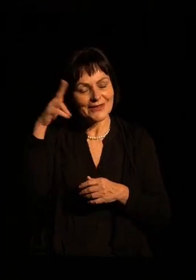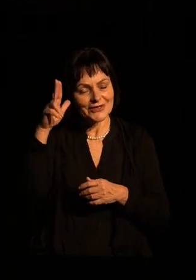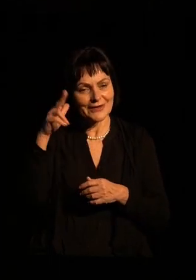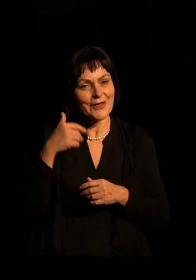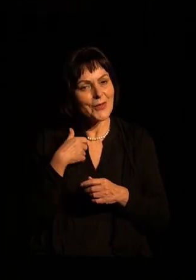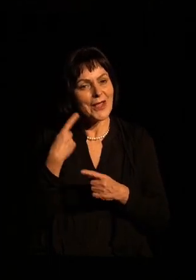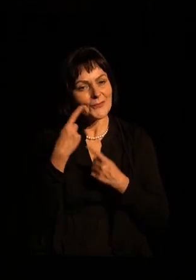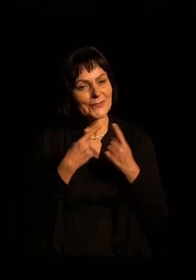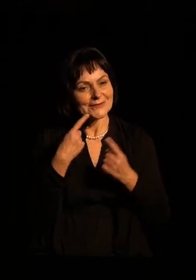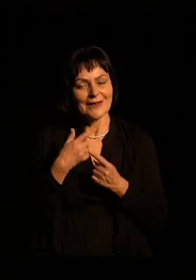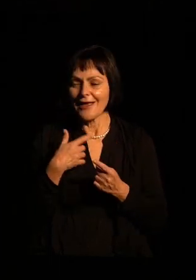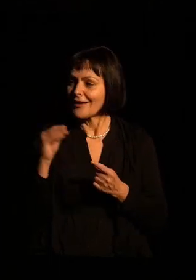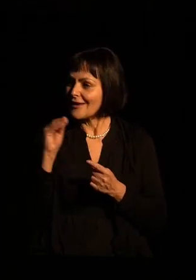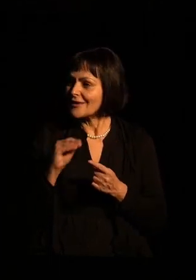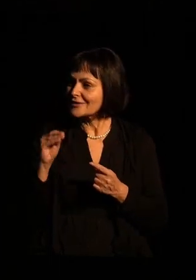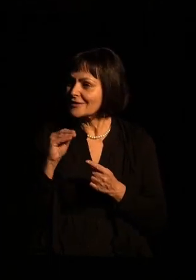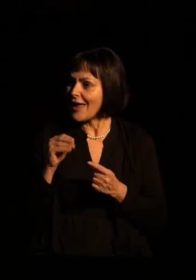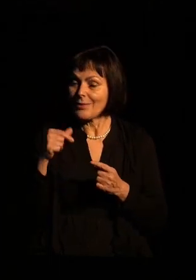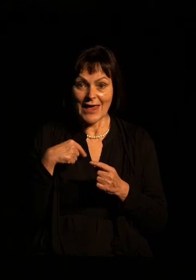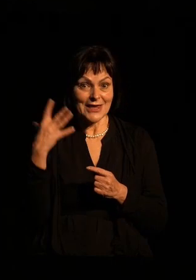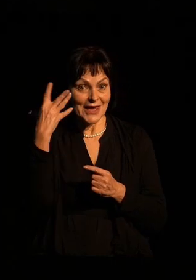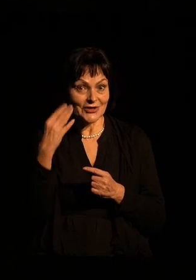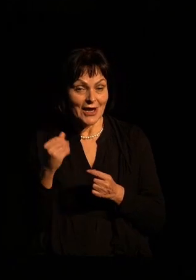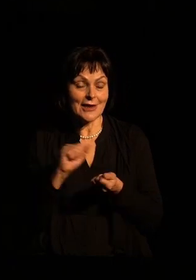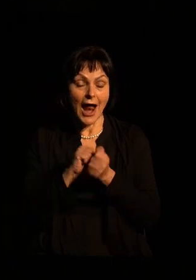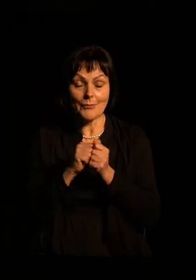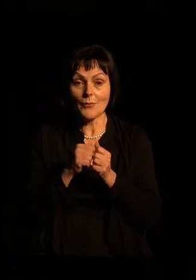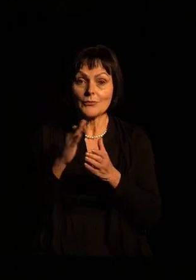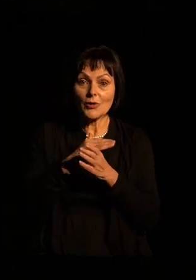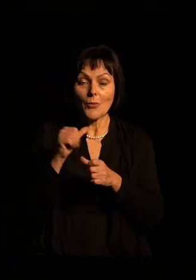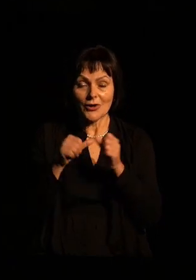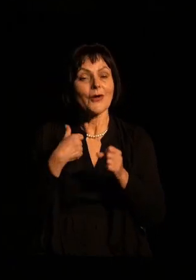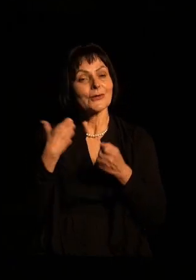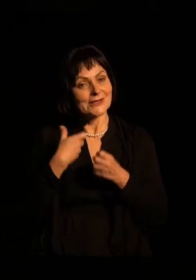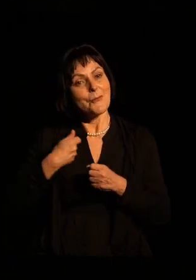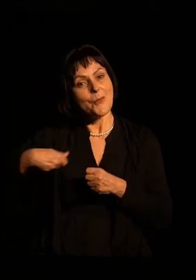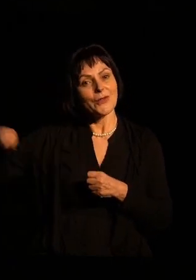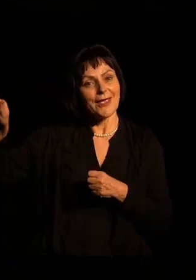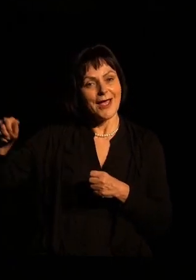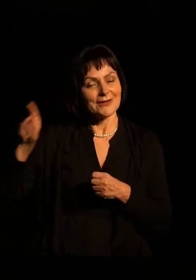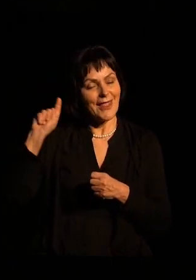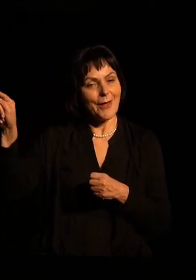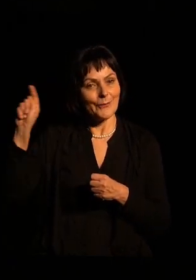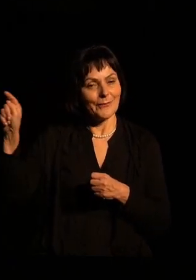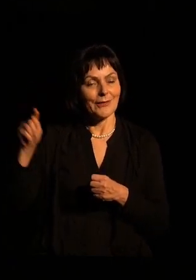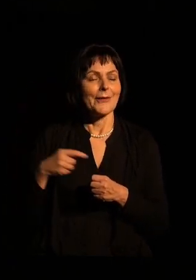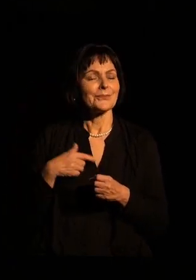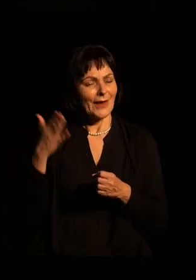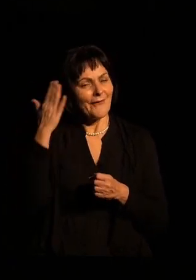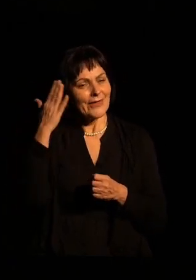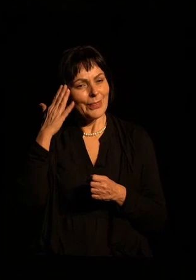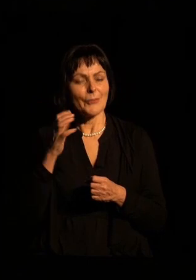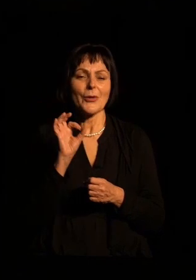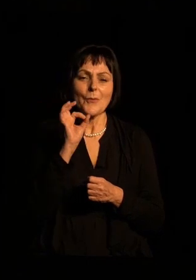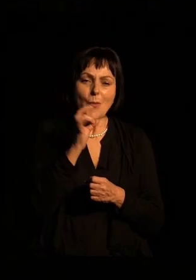nie ukrywam, że jeszcze tej jesieni albo przełom roku no, chciałbym znów tam się znaleźć. No wiadomo, z